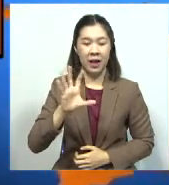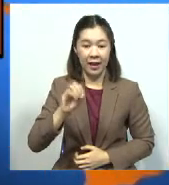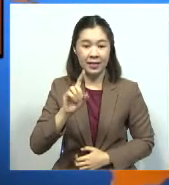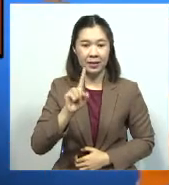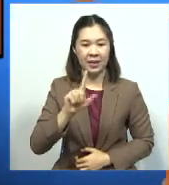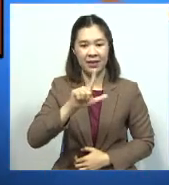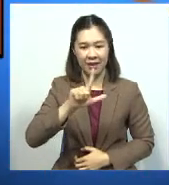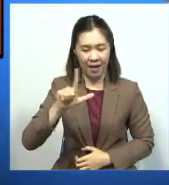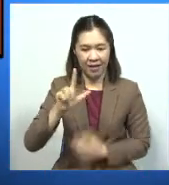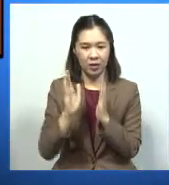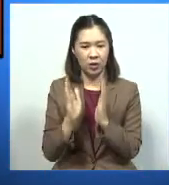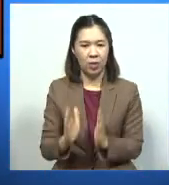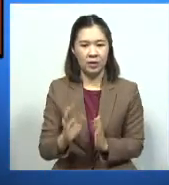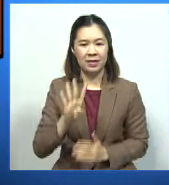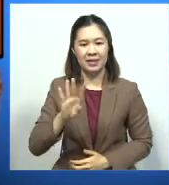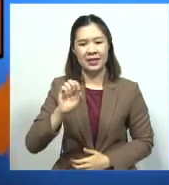คน